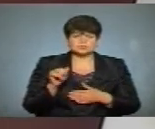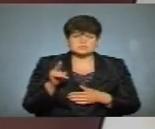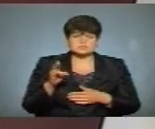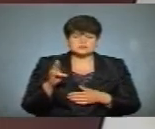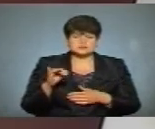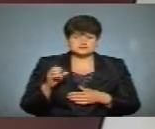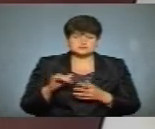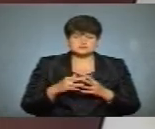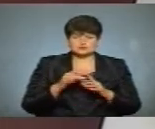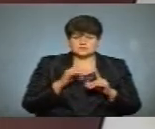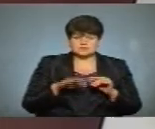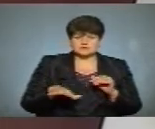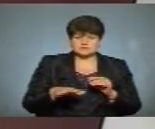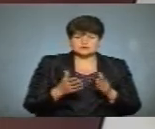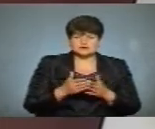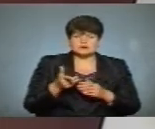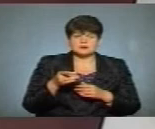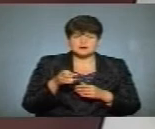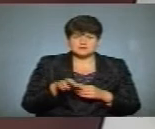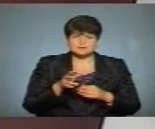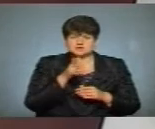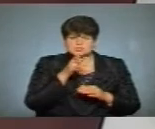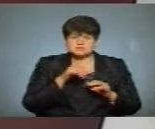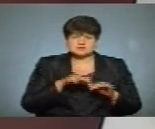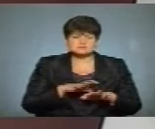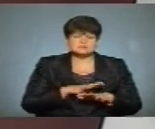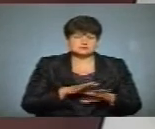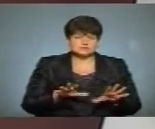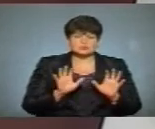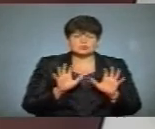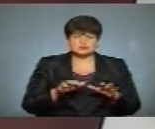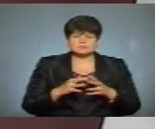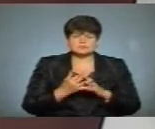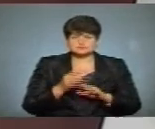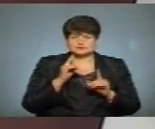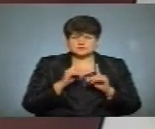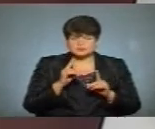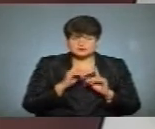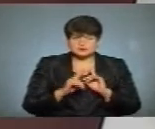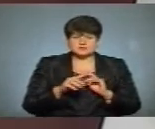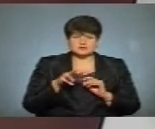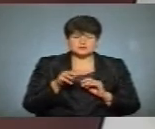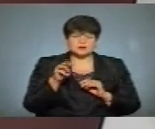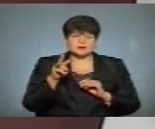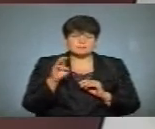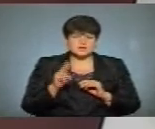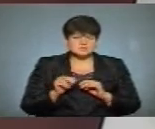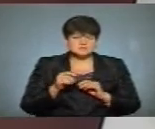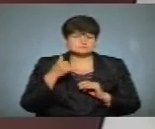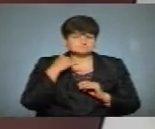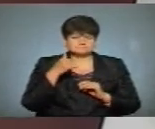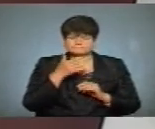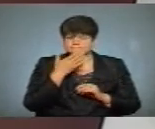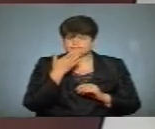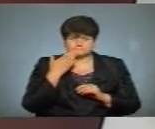сільради, на території якої знаходиться гребля, під час акції не було. Голова сільської ради Марія Мац на дзвінки не відповідає. Її